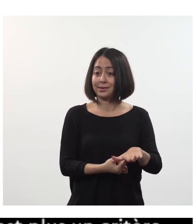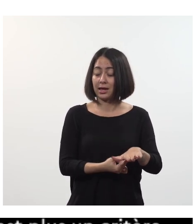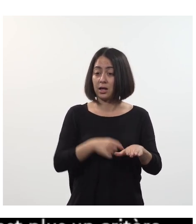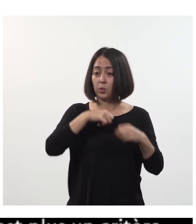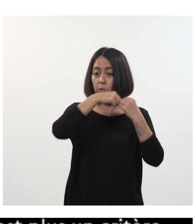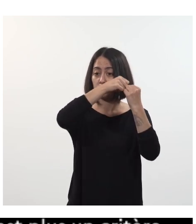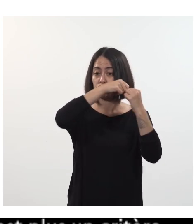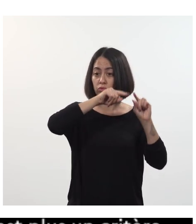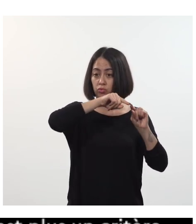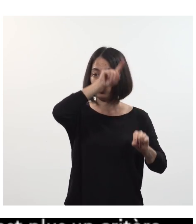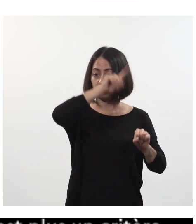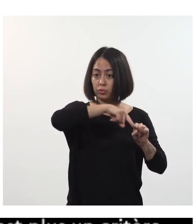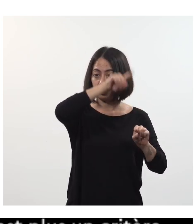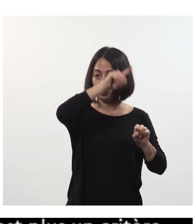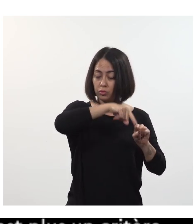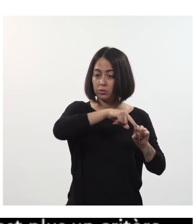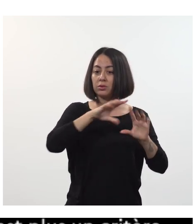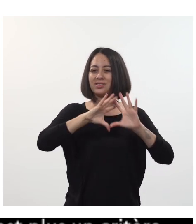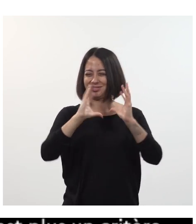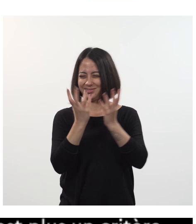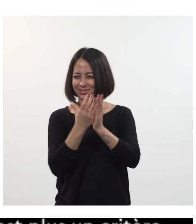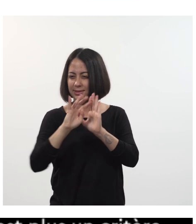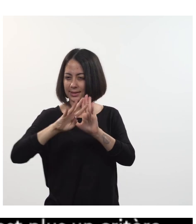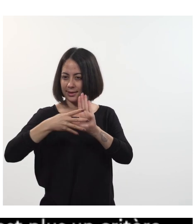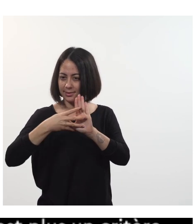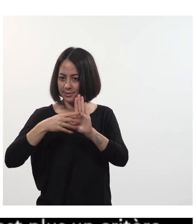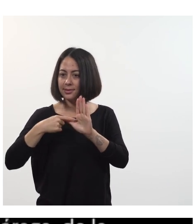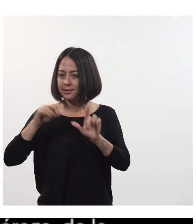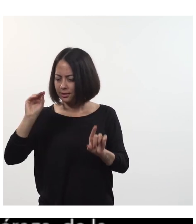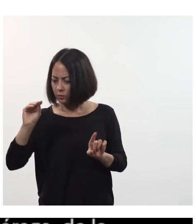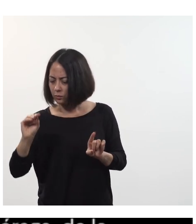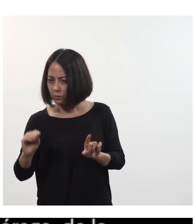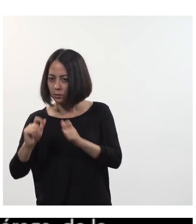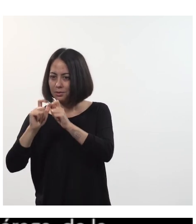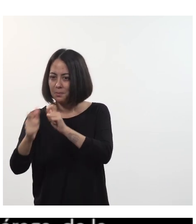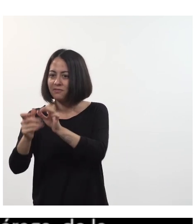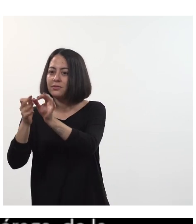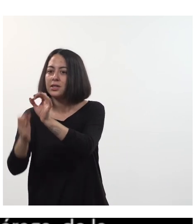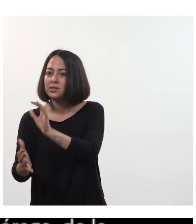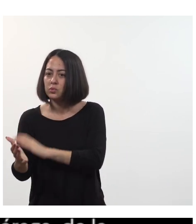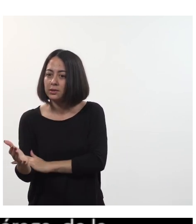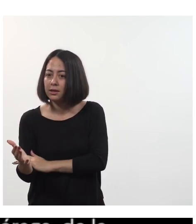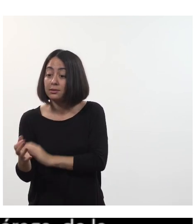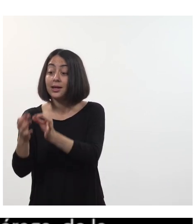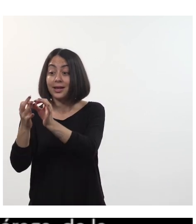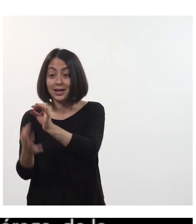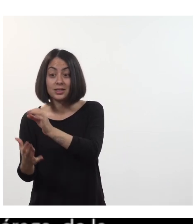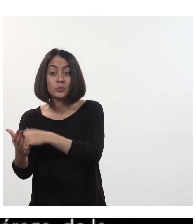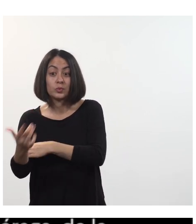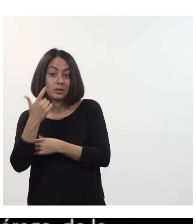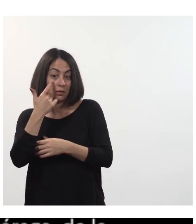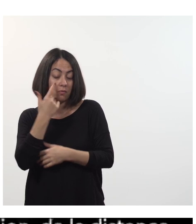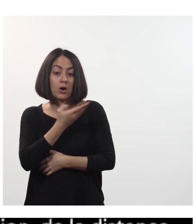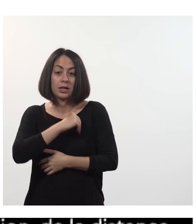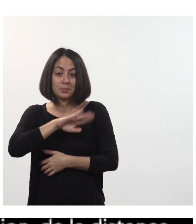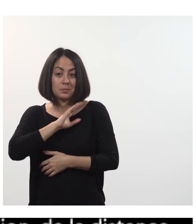surpoids, obésité. Ça vous permet d'avoir une synthèse et selon cette synthèse, vous allez connaître ben, la prise en charge à suivre